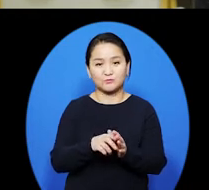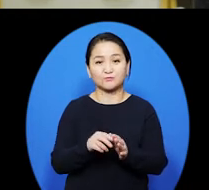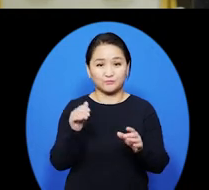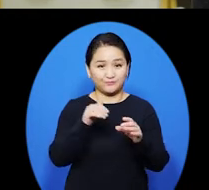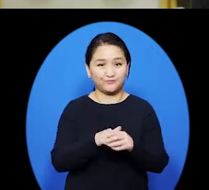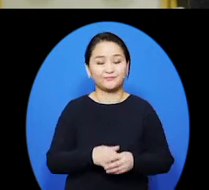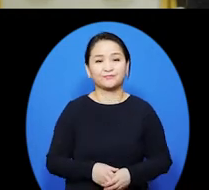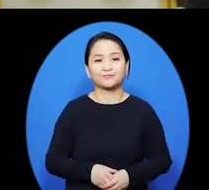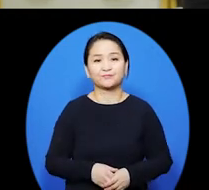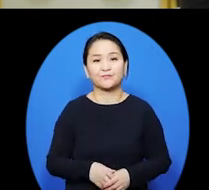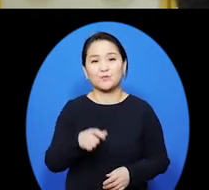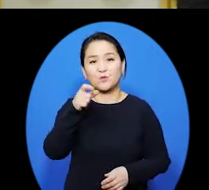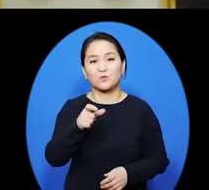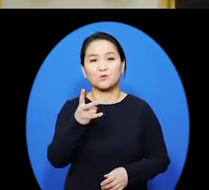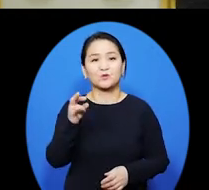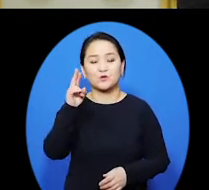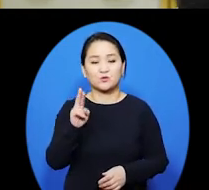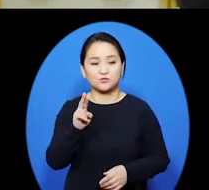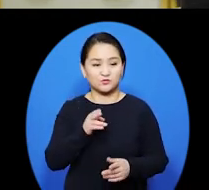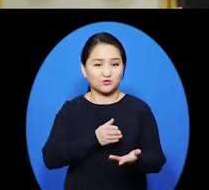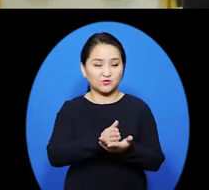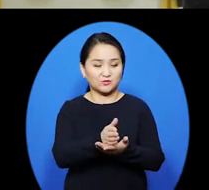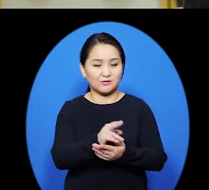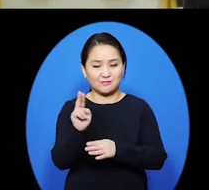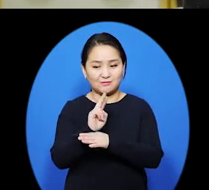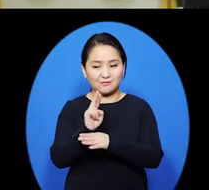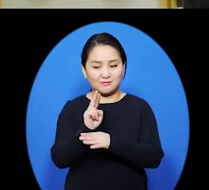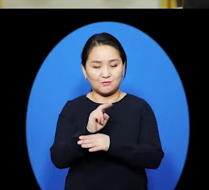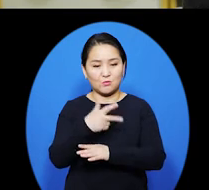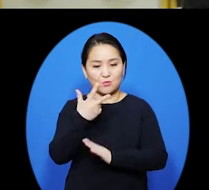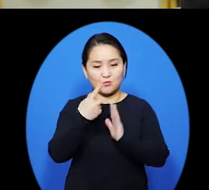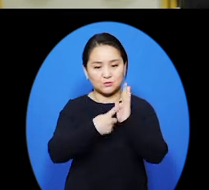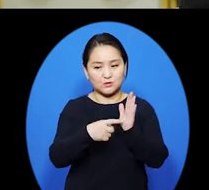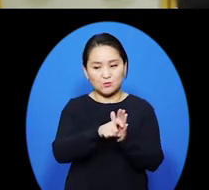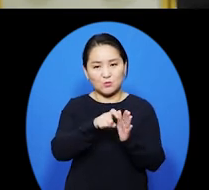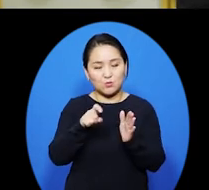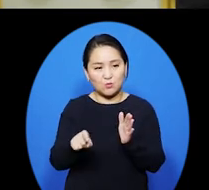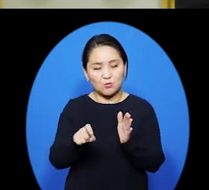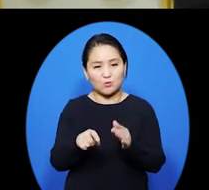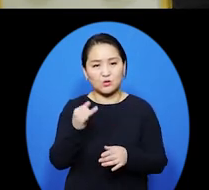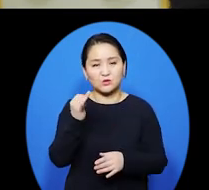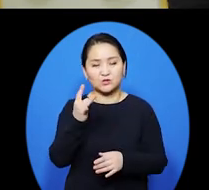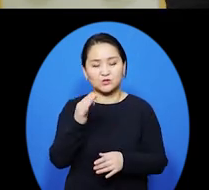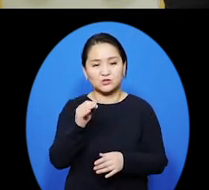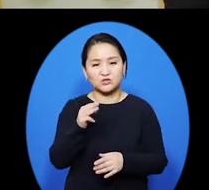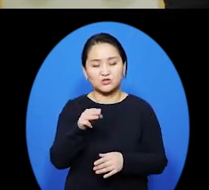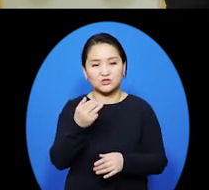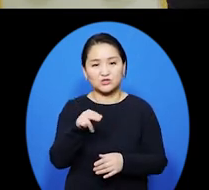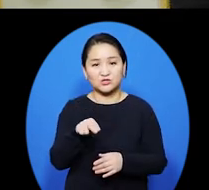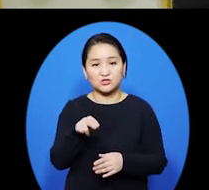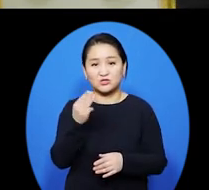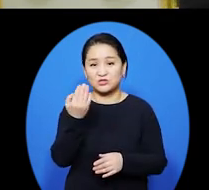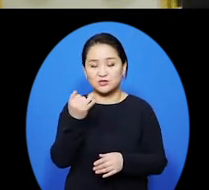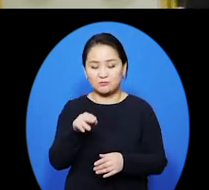боломжийг авсан байгаа. Тэгээд хүний нөөцийн чиглэлээр ерөнхийдөө дадлагжиж байх 3 сарын хугацаанд бол интерншип хөтөлбөрөөс